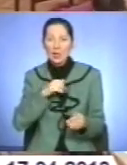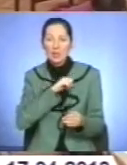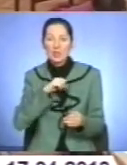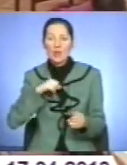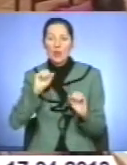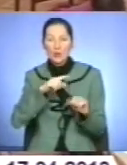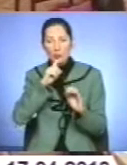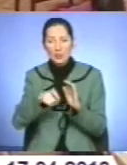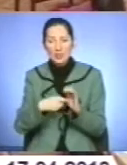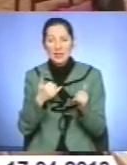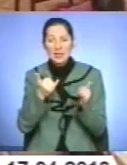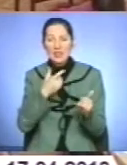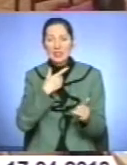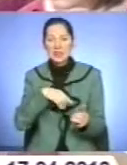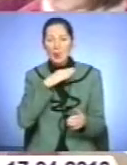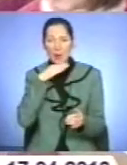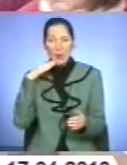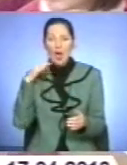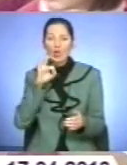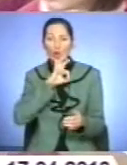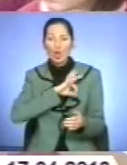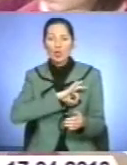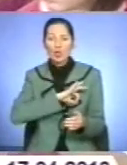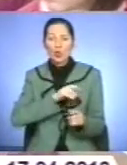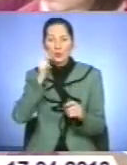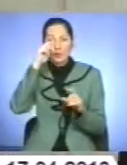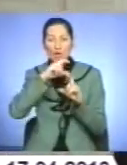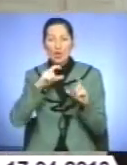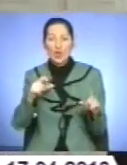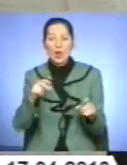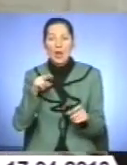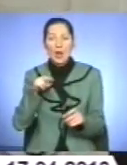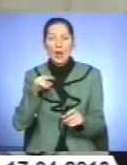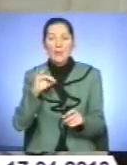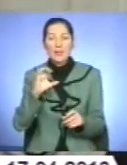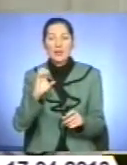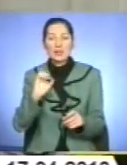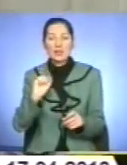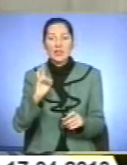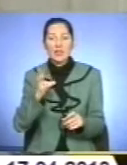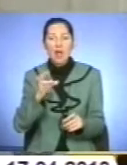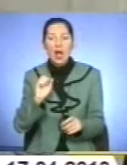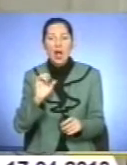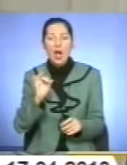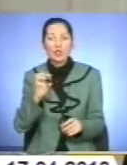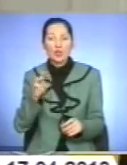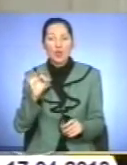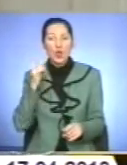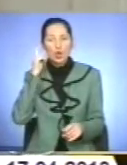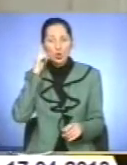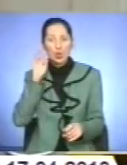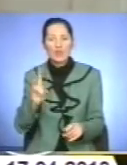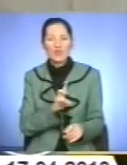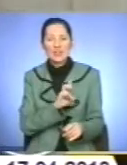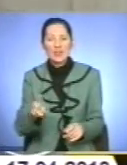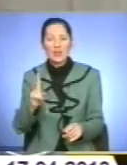тут для себе багато корисного. Про школу писанкарства чули взагалі в церкві, в катедрі, але